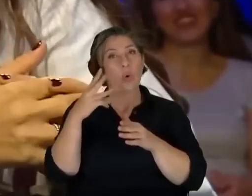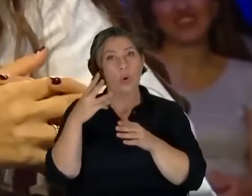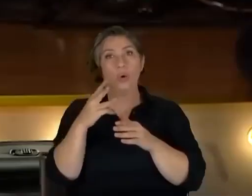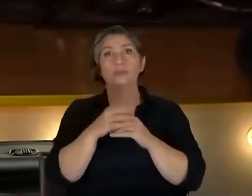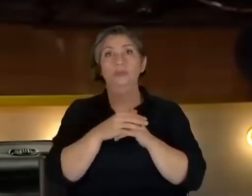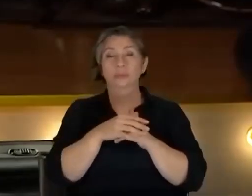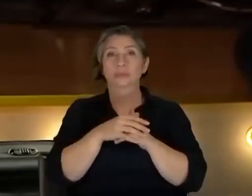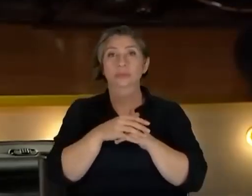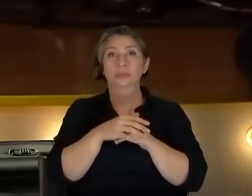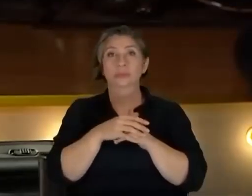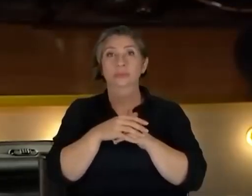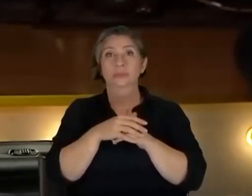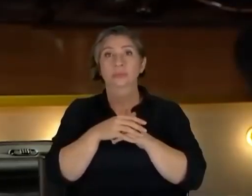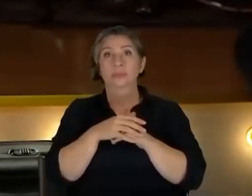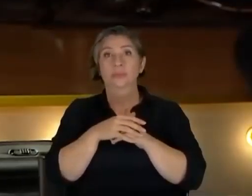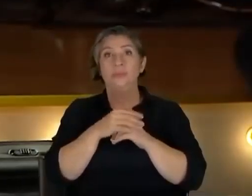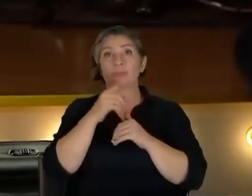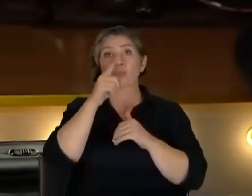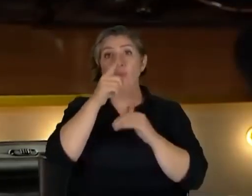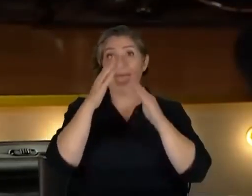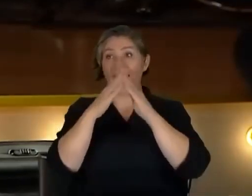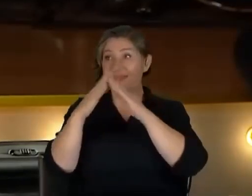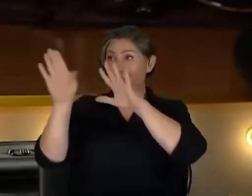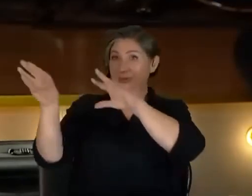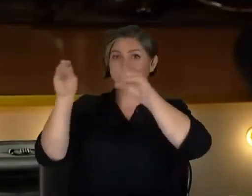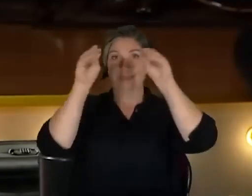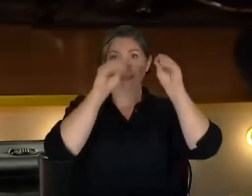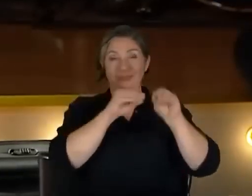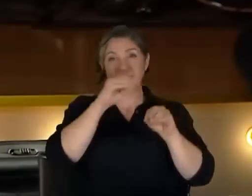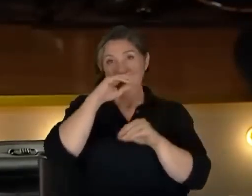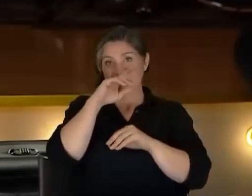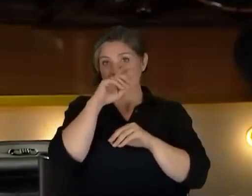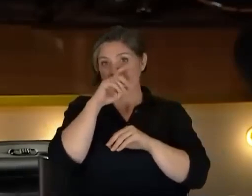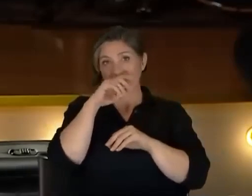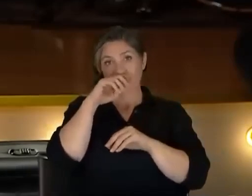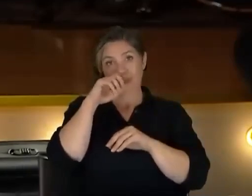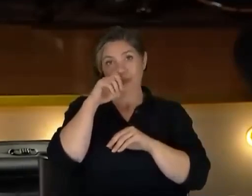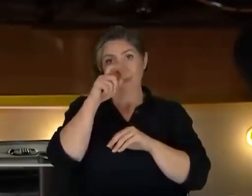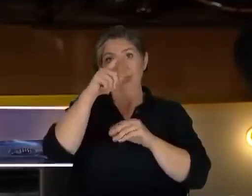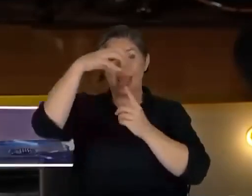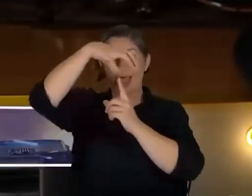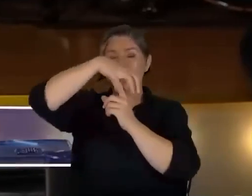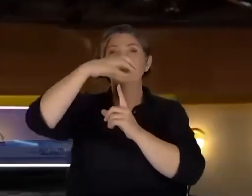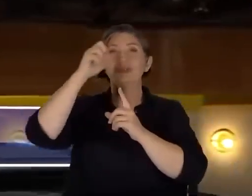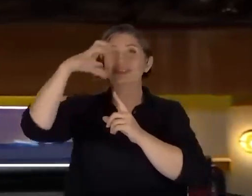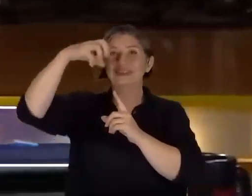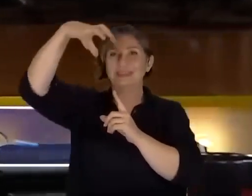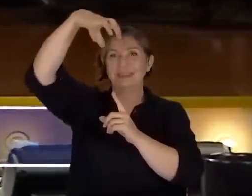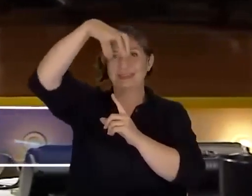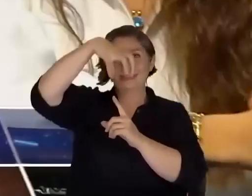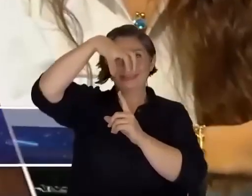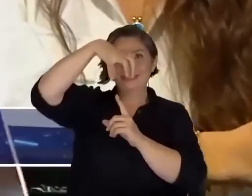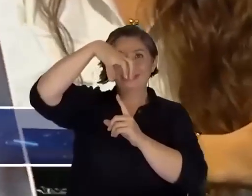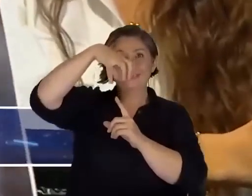Ha 5000 euro ama yani mesela böyle bir şeyi eve mesela böyle bir, mesela şunun üzerine bir abajur taksan, tamam mı